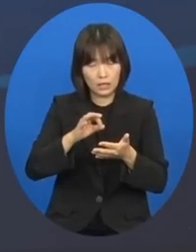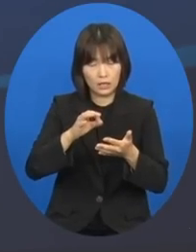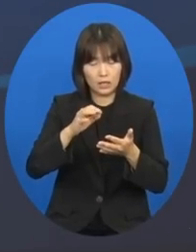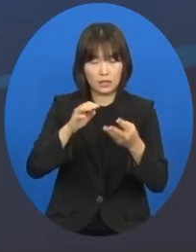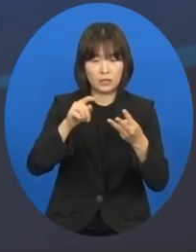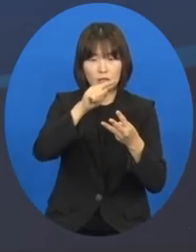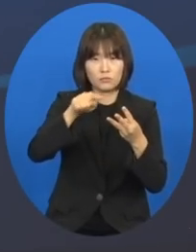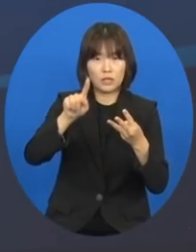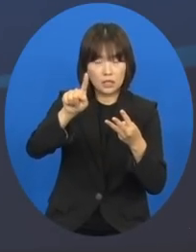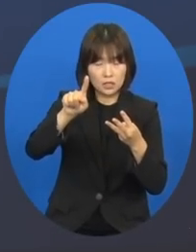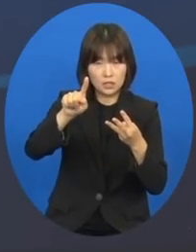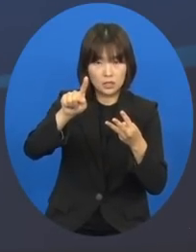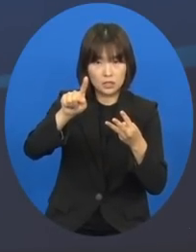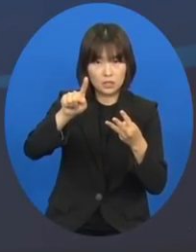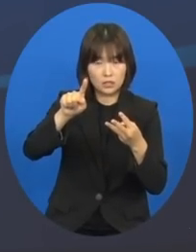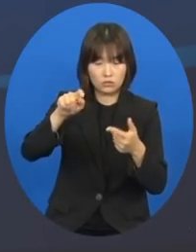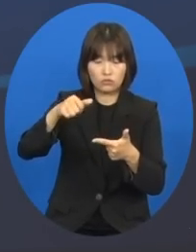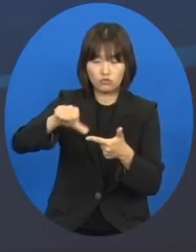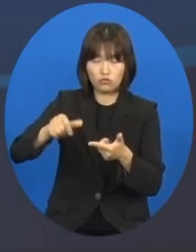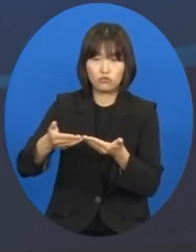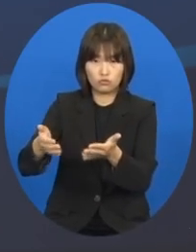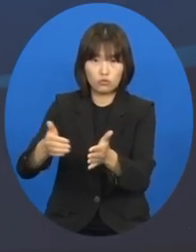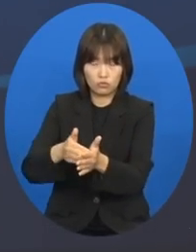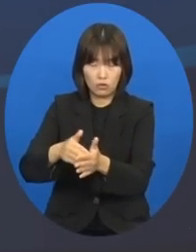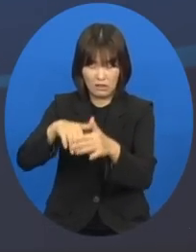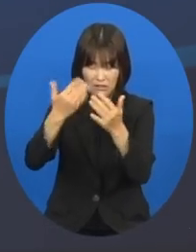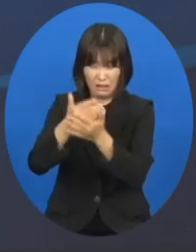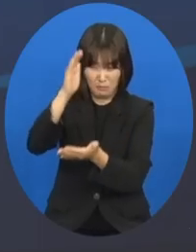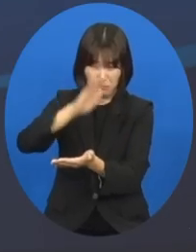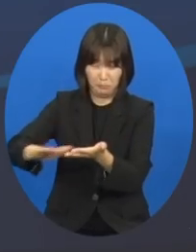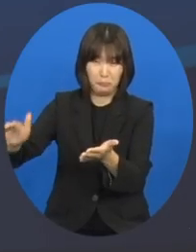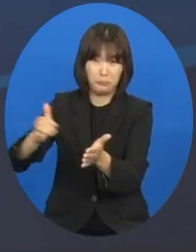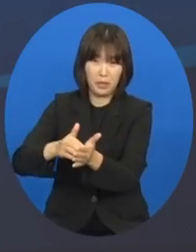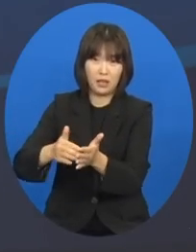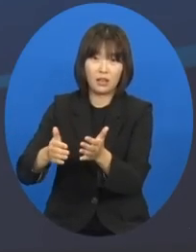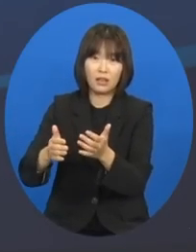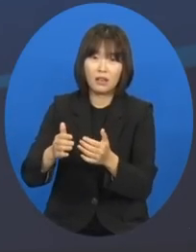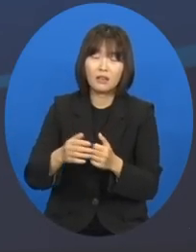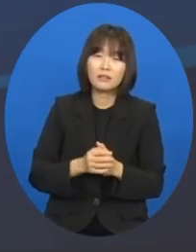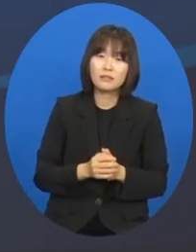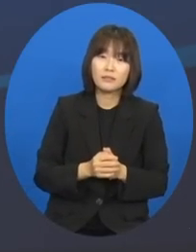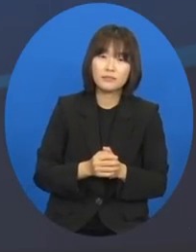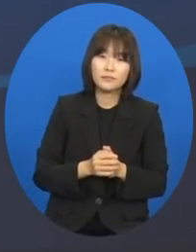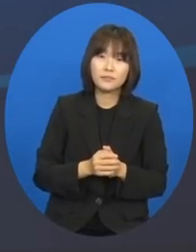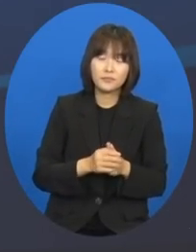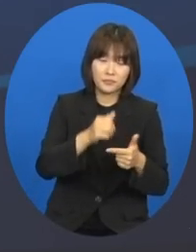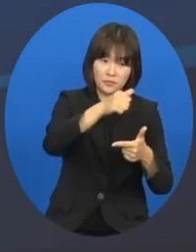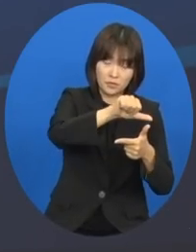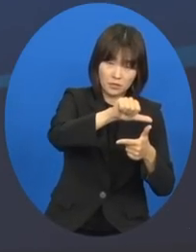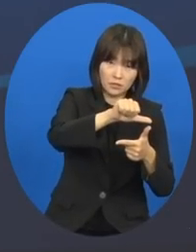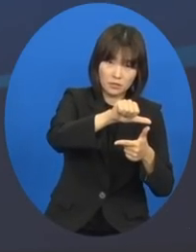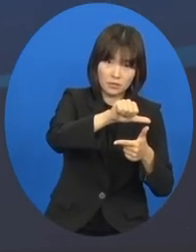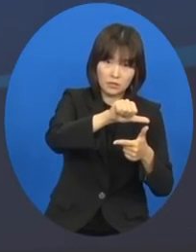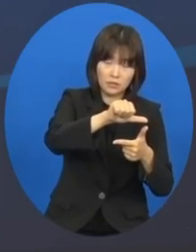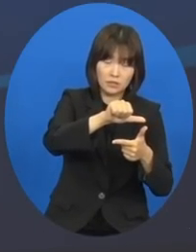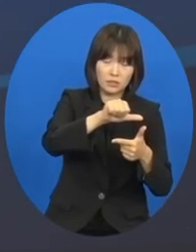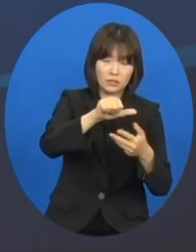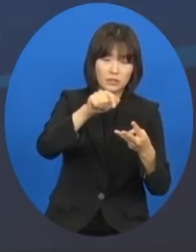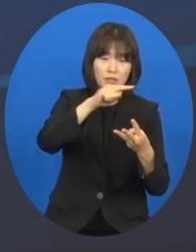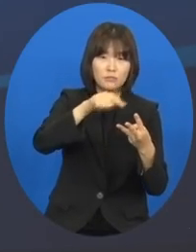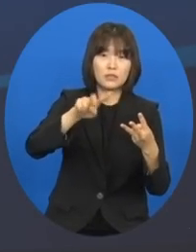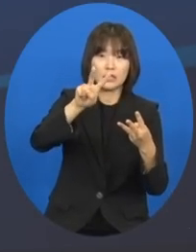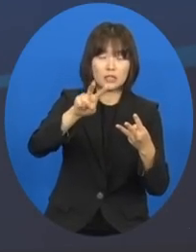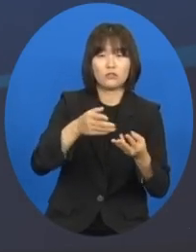다 나가서 탕진했잖아요 첫째에게는 그 아버지의 가산의 3분의 2가 주어지는 거예요